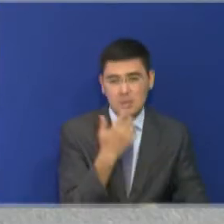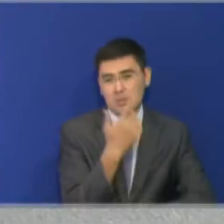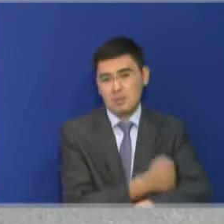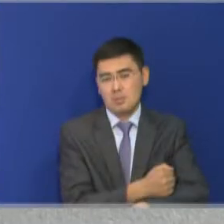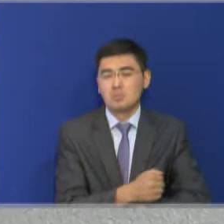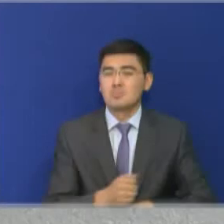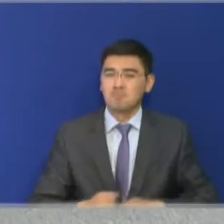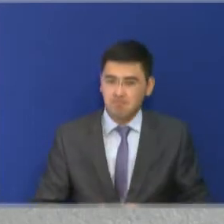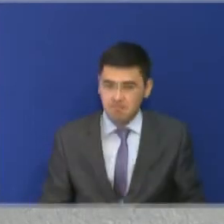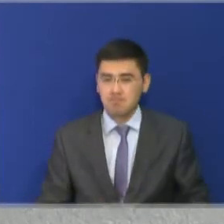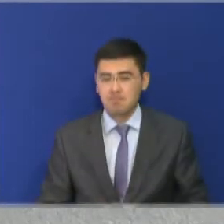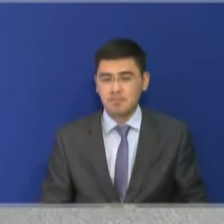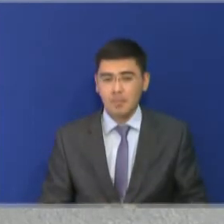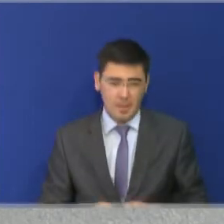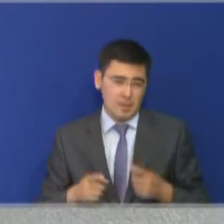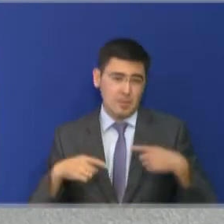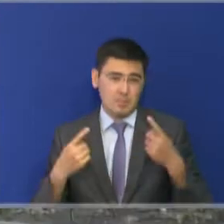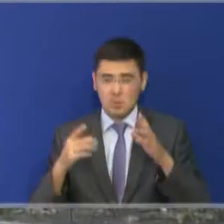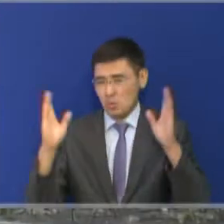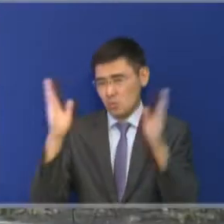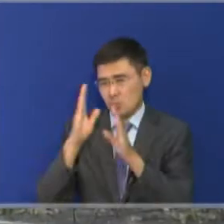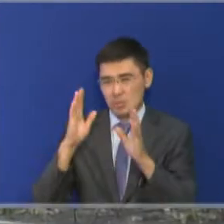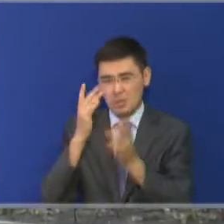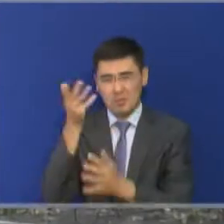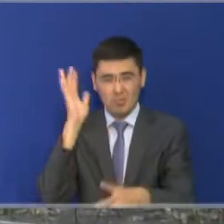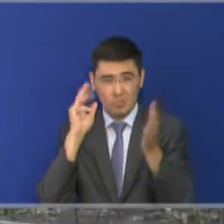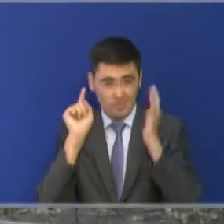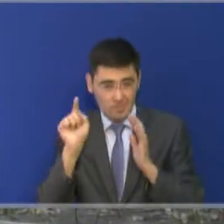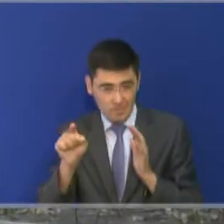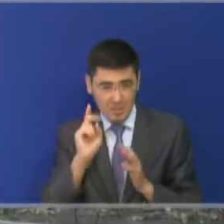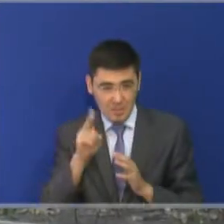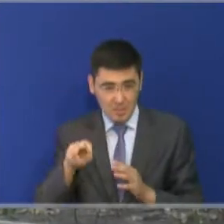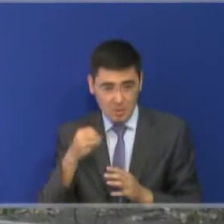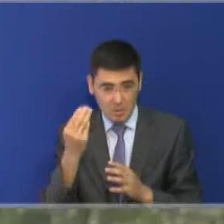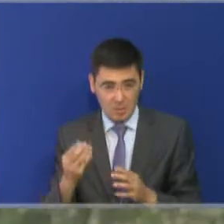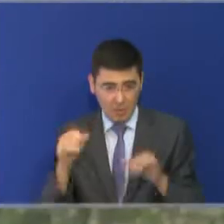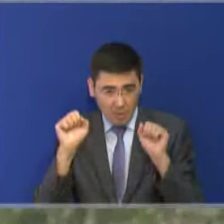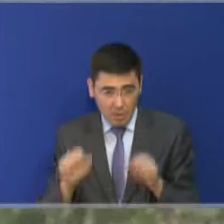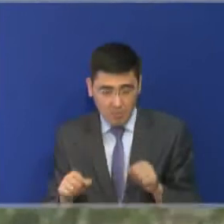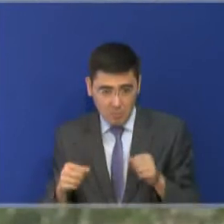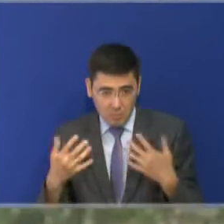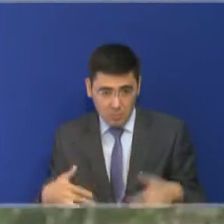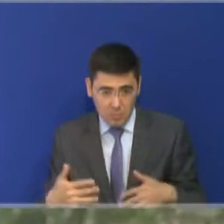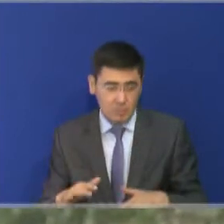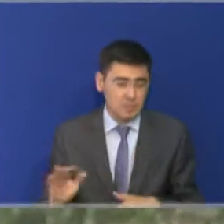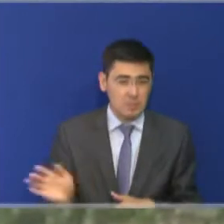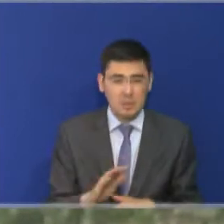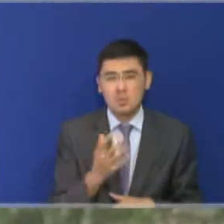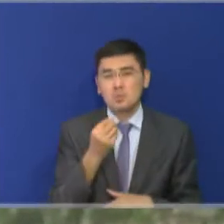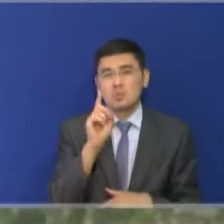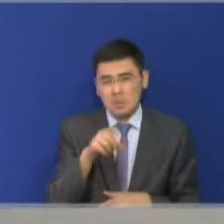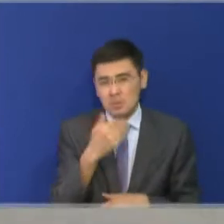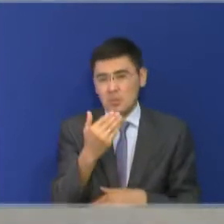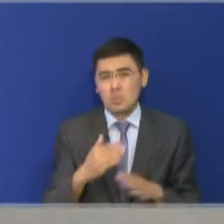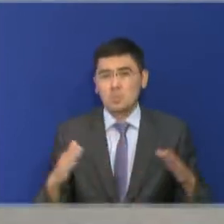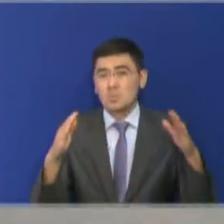Кене тек қала сыртында ашық табиғатта ғана емес, үйде де шағуы мүмкін. Олардың гүлмен немесе жануарлармен, заттармен